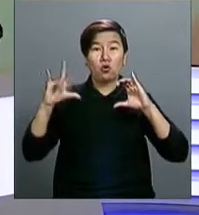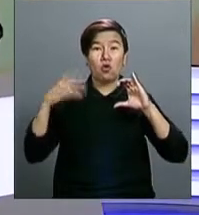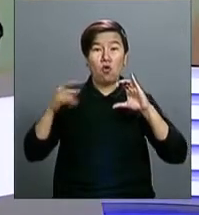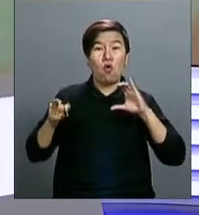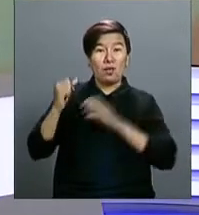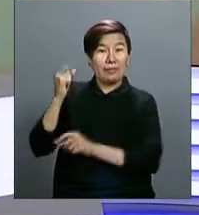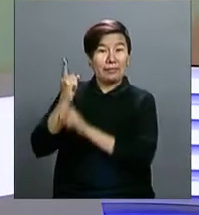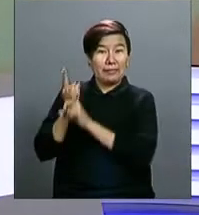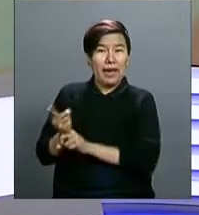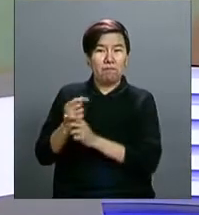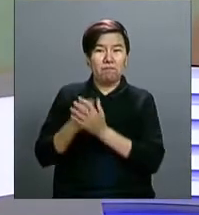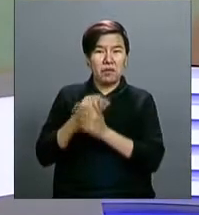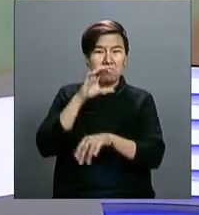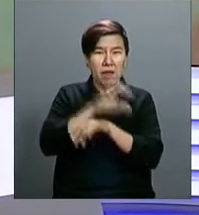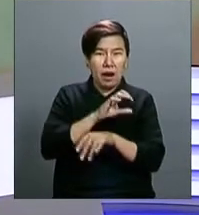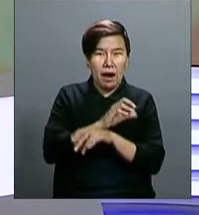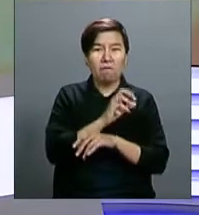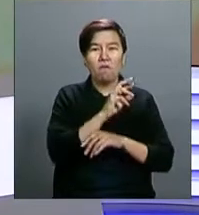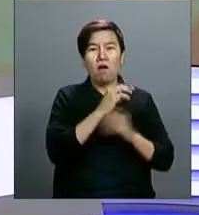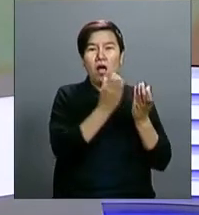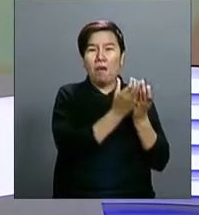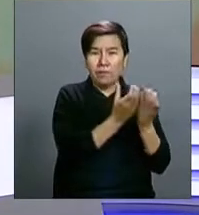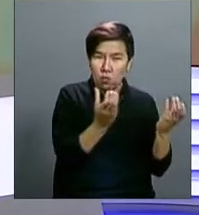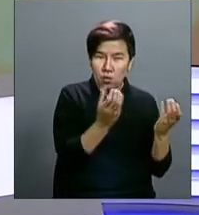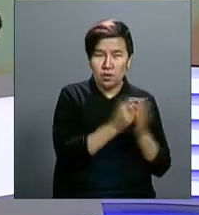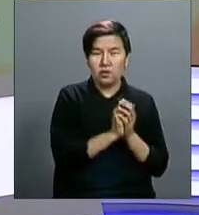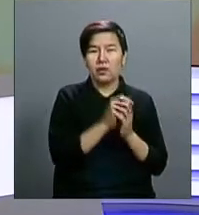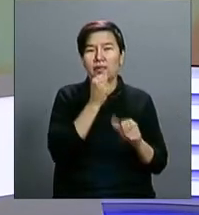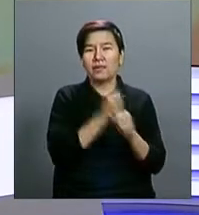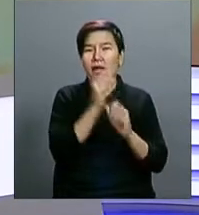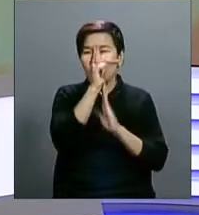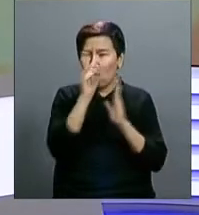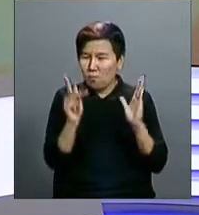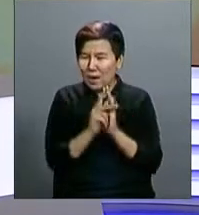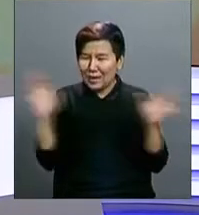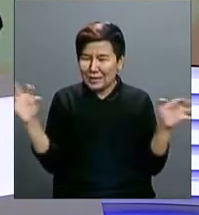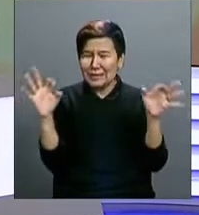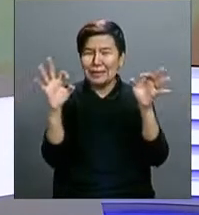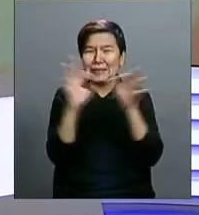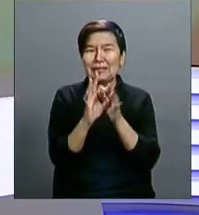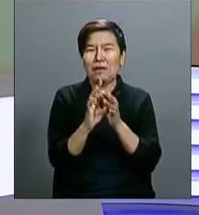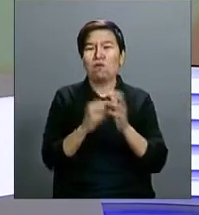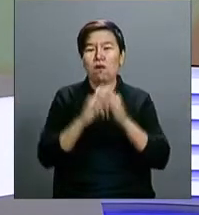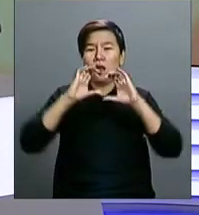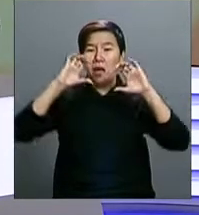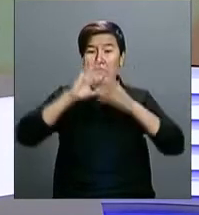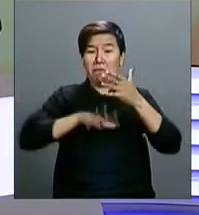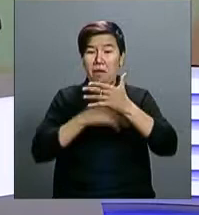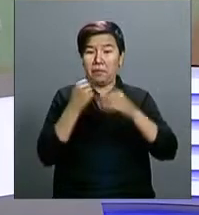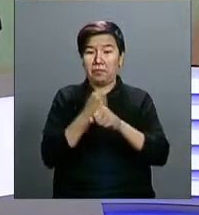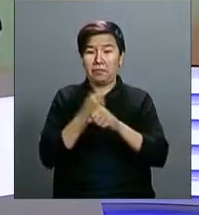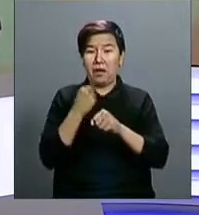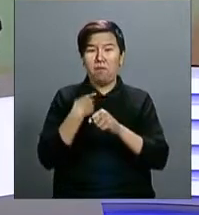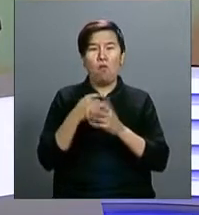รมนูญไปอีกรวมไปถึงการเขียนให้ผูกพันกับกฎหมายแล้วก็แผนงานของรัฐแทบทุกด้านค่ะต้องไปฟังค